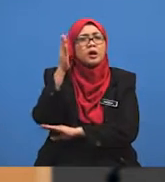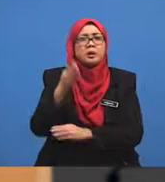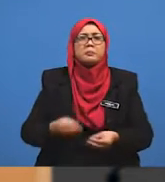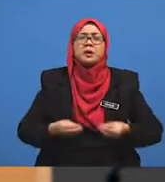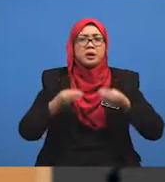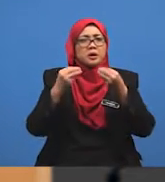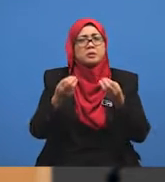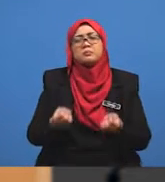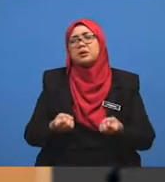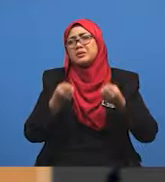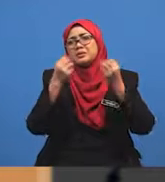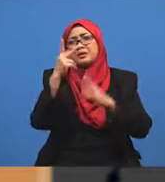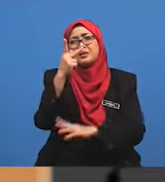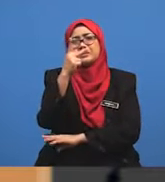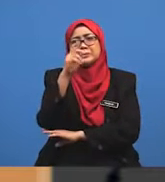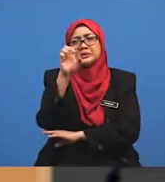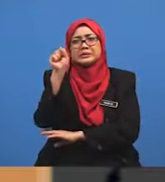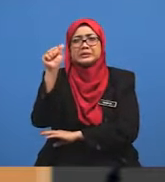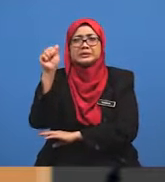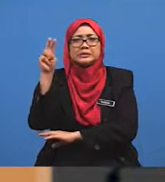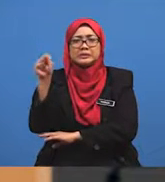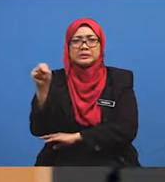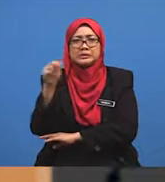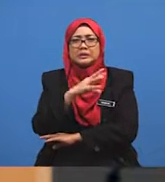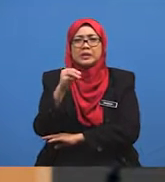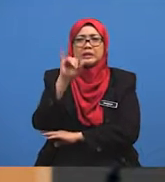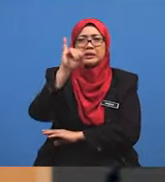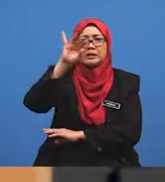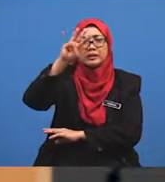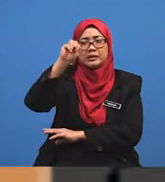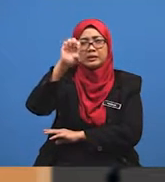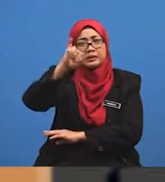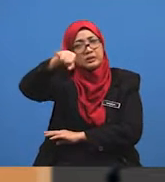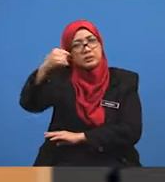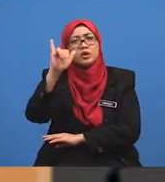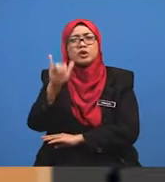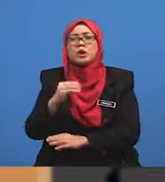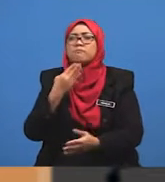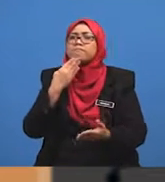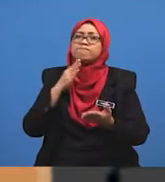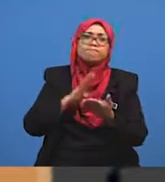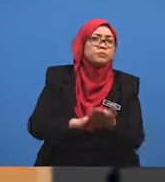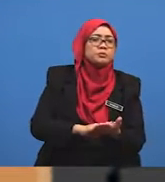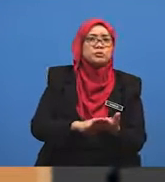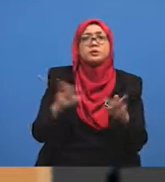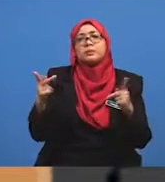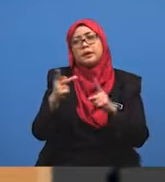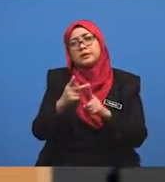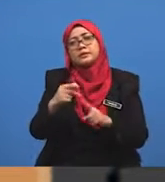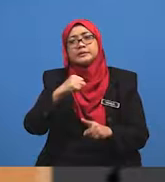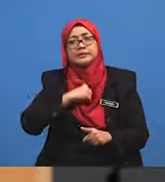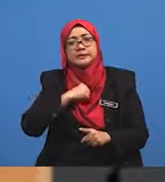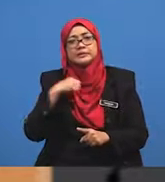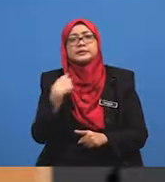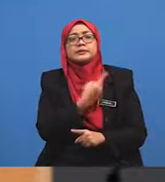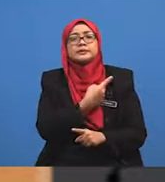yang sangat besar kepada pelaku, namun tidak memberi imej yang buruk pada agama pelaku kerana jenis pekerjaannya tidak